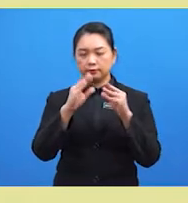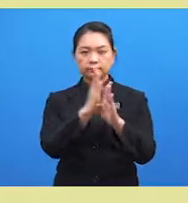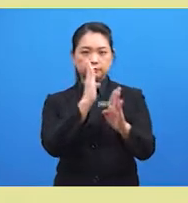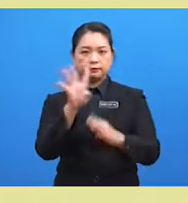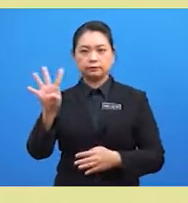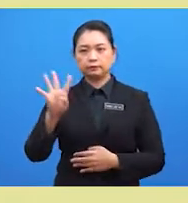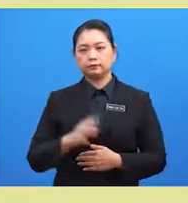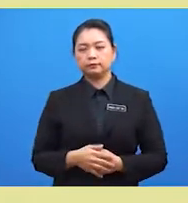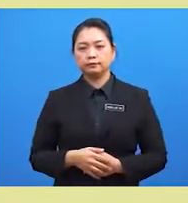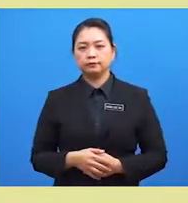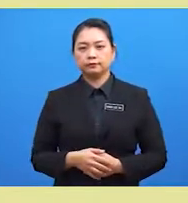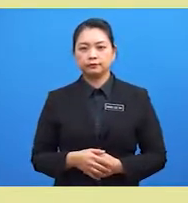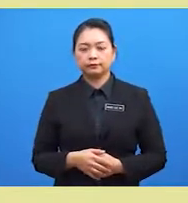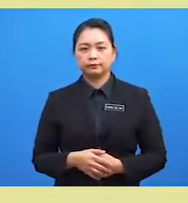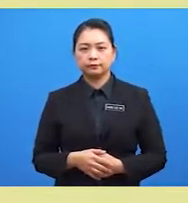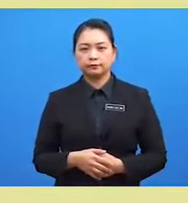4.